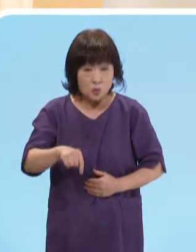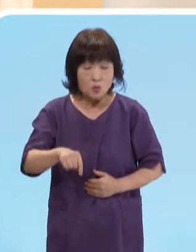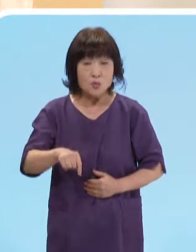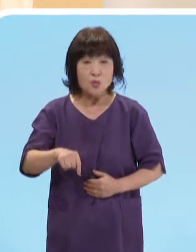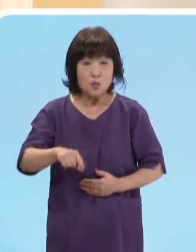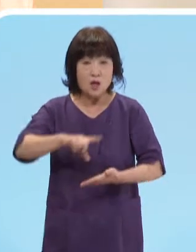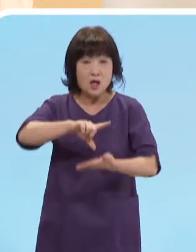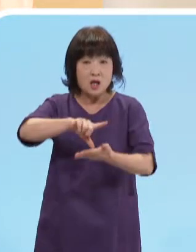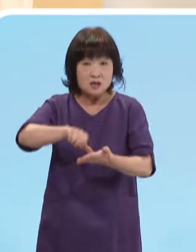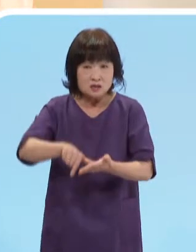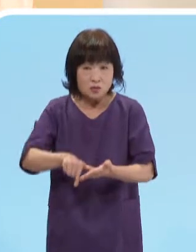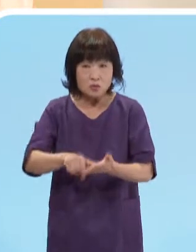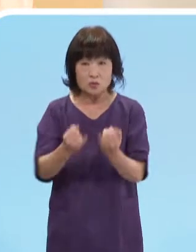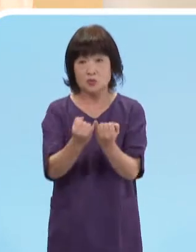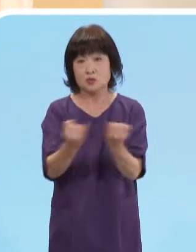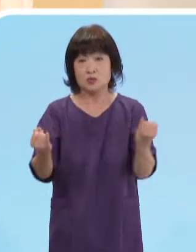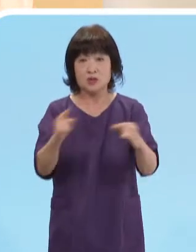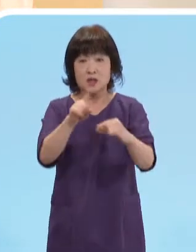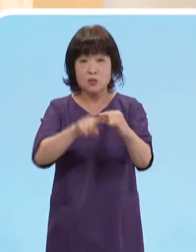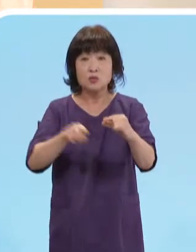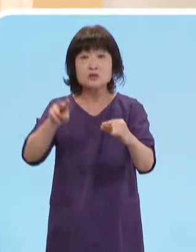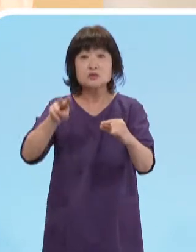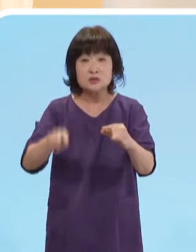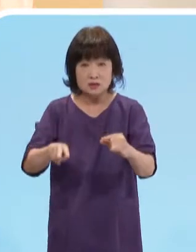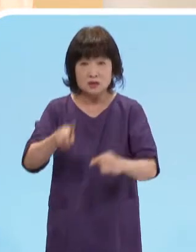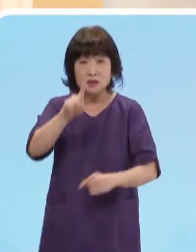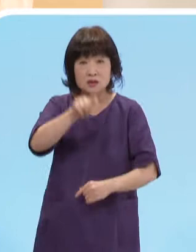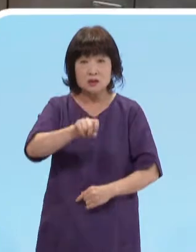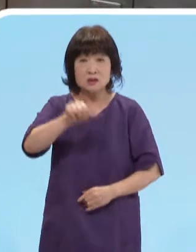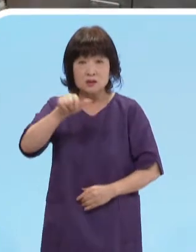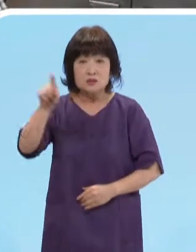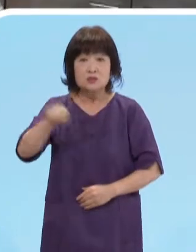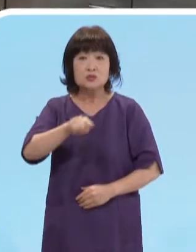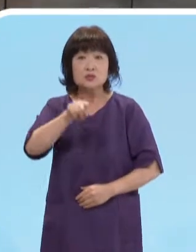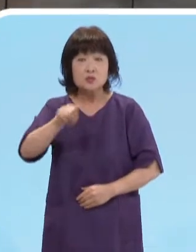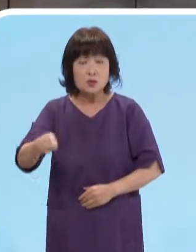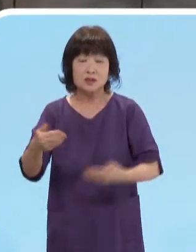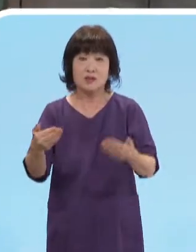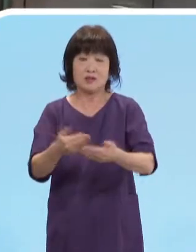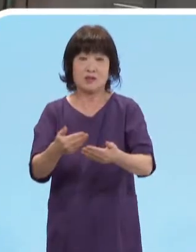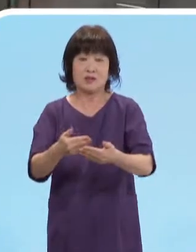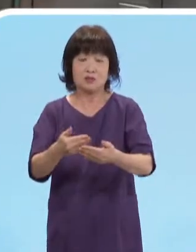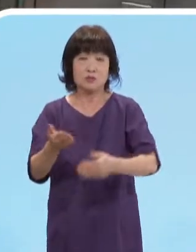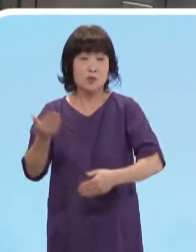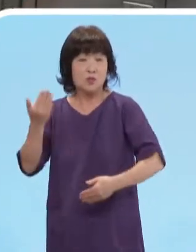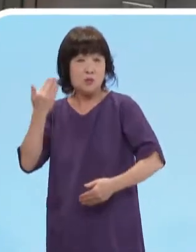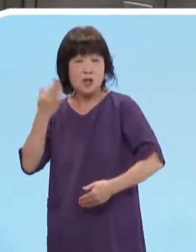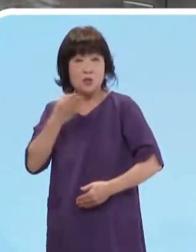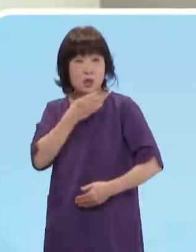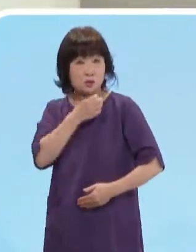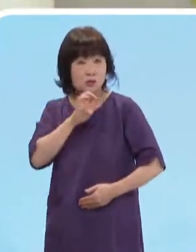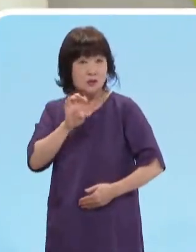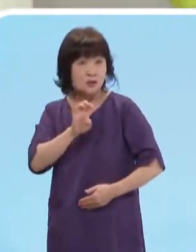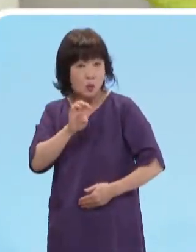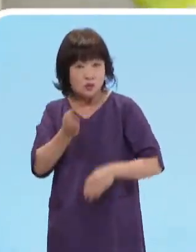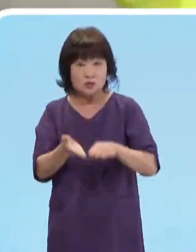彩雲は地元の女性を中心に15人で運営していますが、ほとんどが40歳以上で